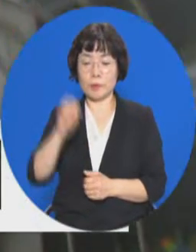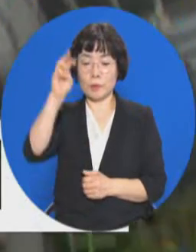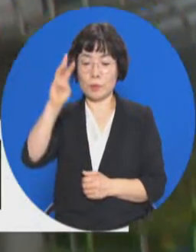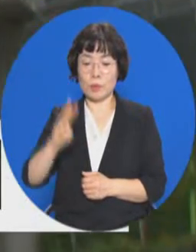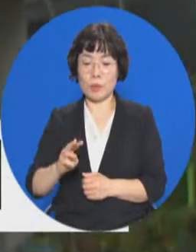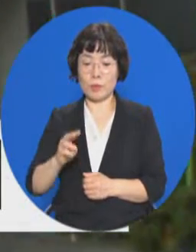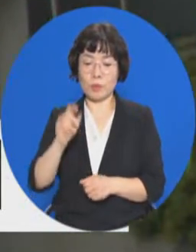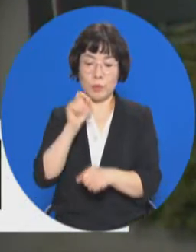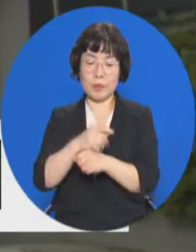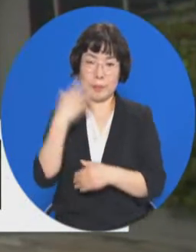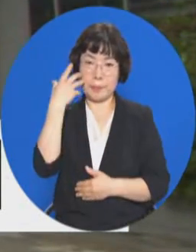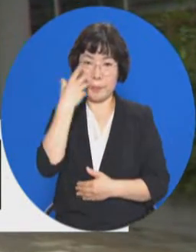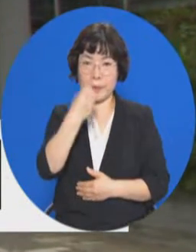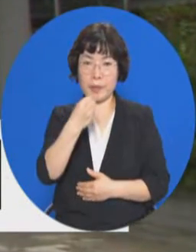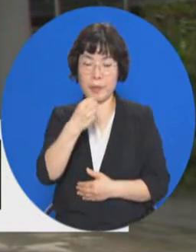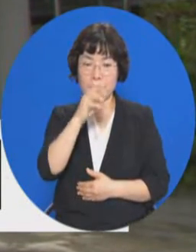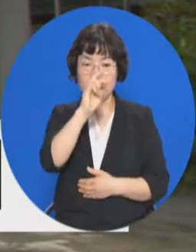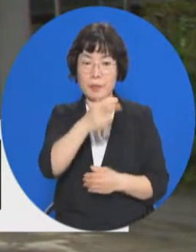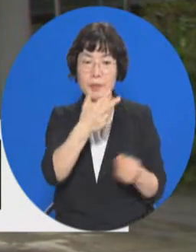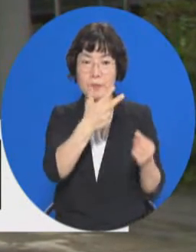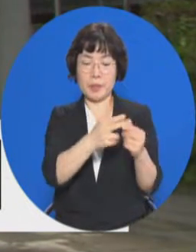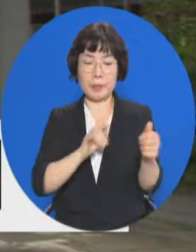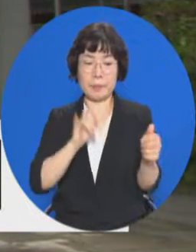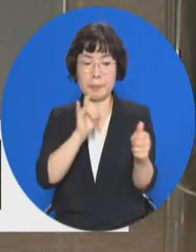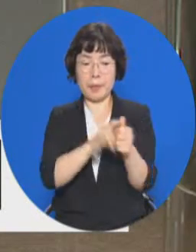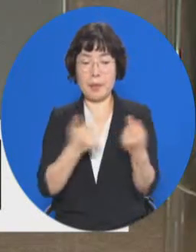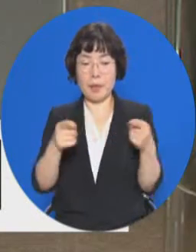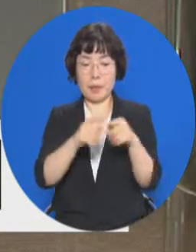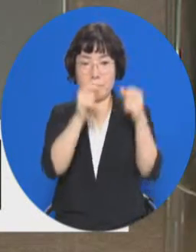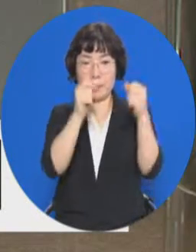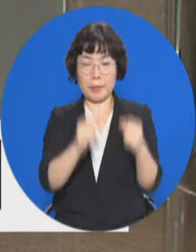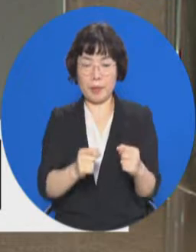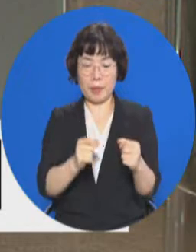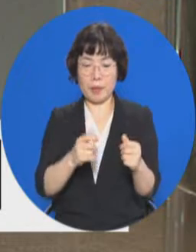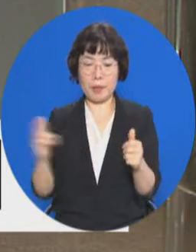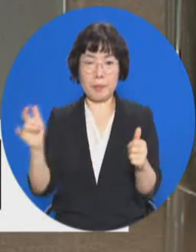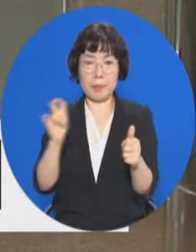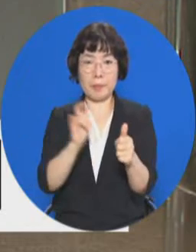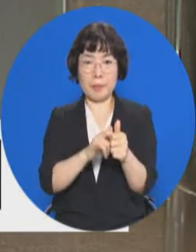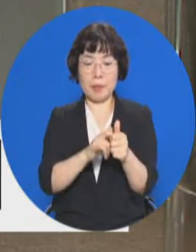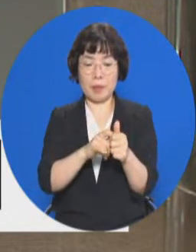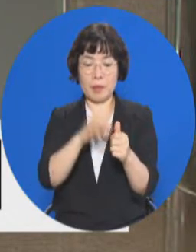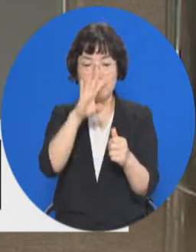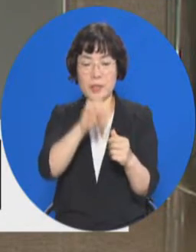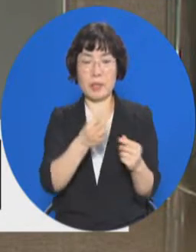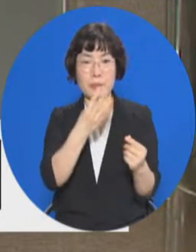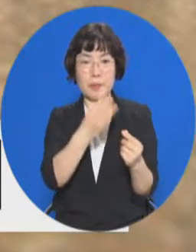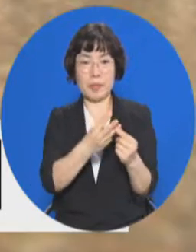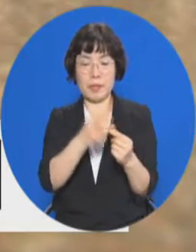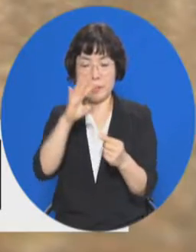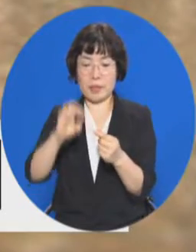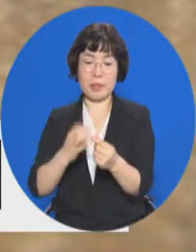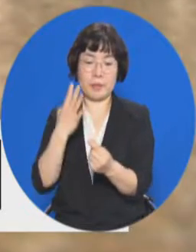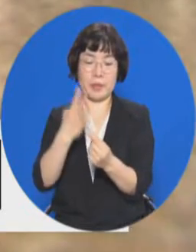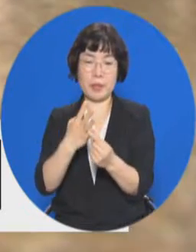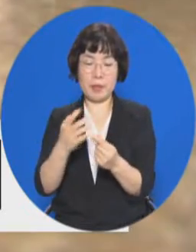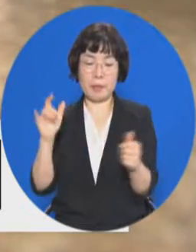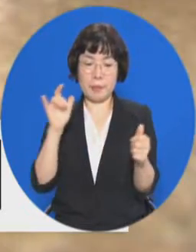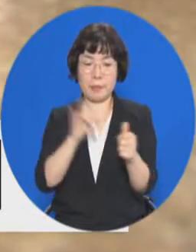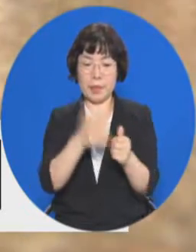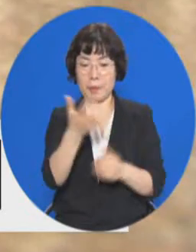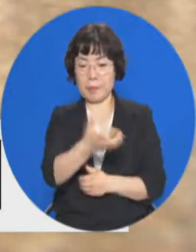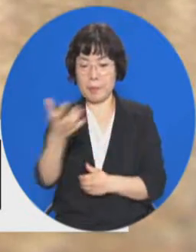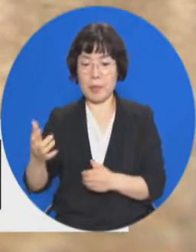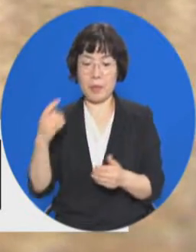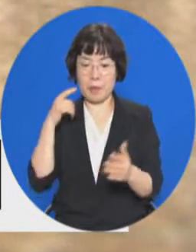광주의 한 오피스텔에서 광주 37번째 확진자와 함께 있다가 확진 판정을 받은 광주 43번째, 44번째 확진자의 이동